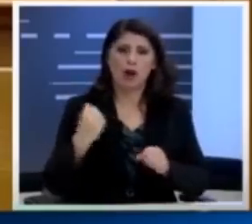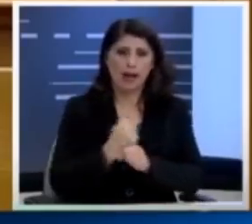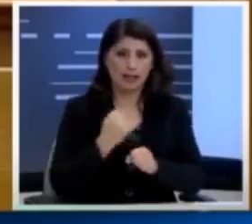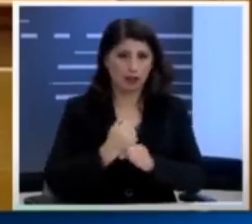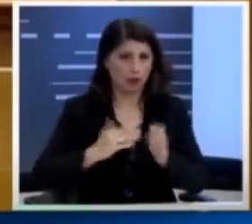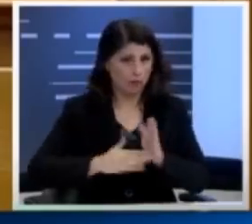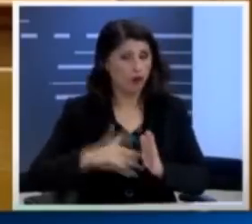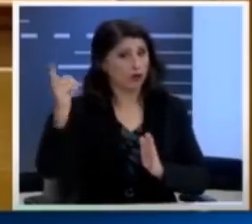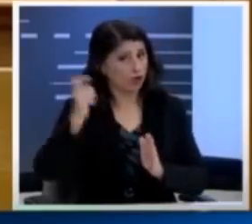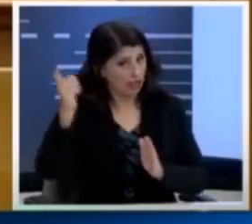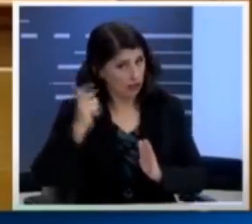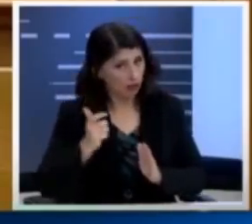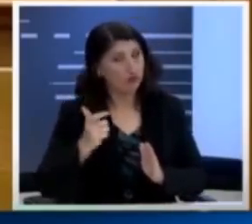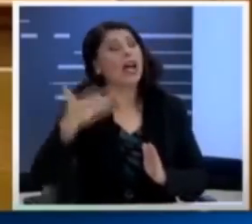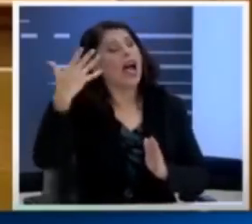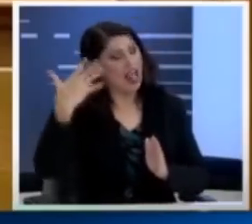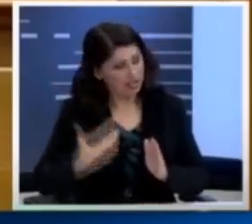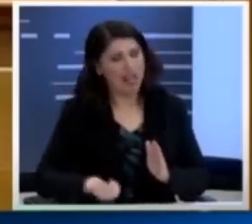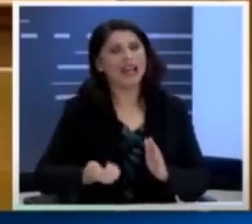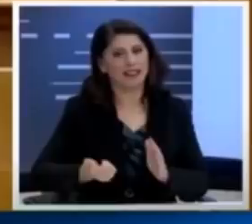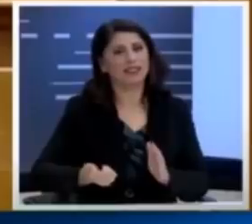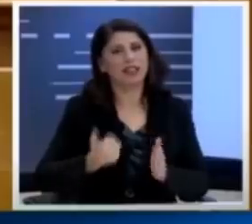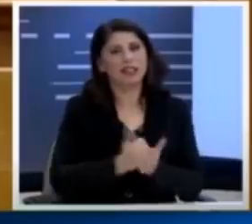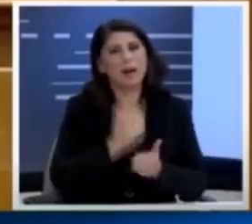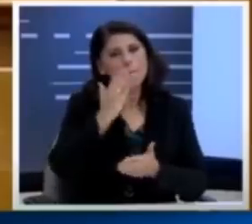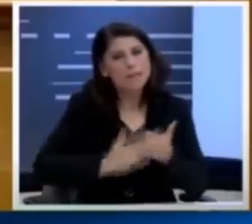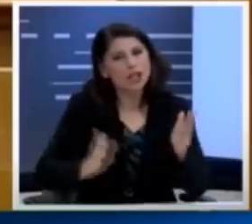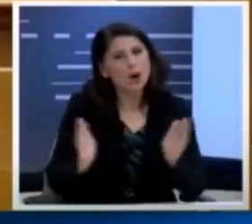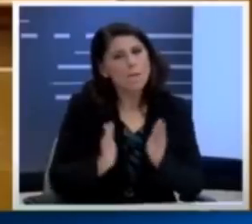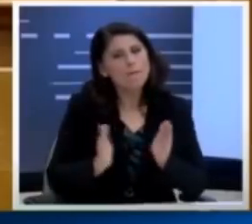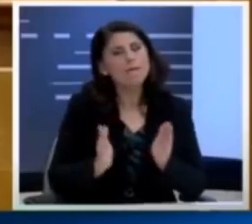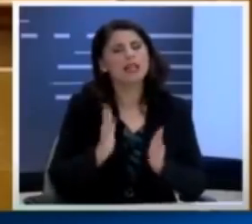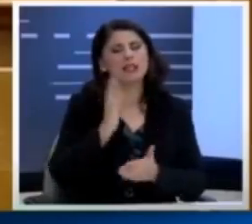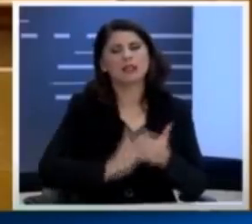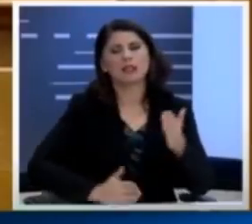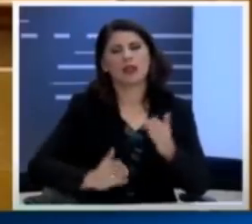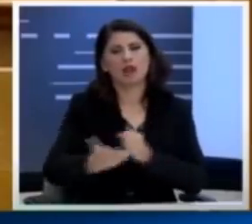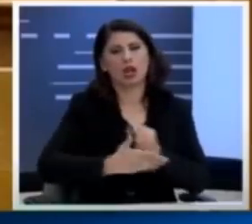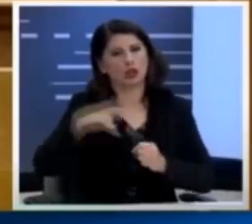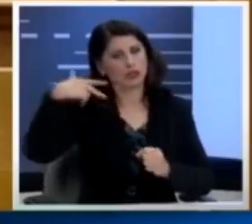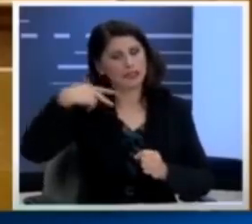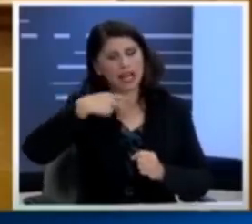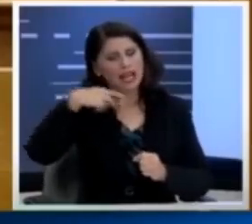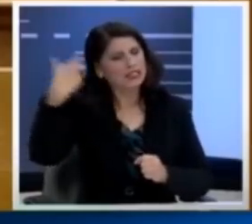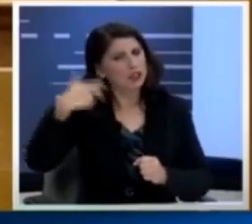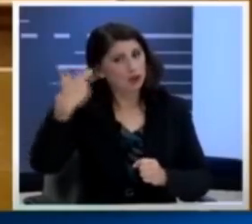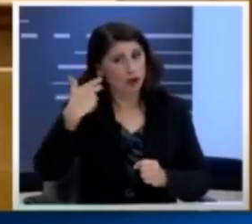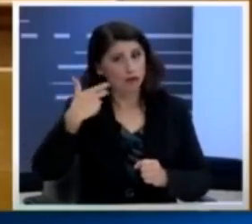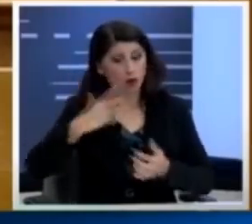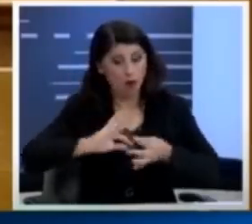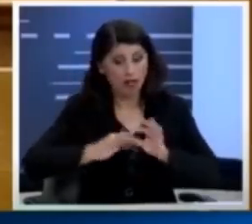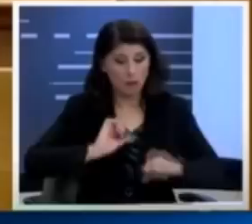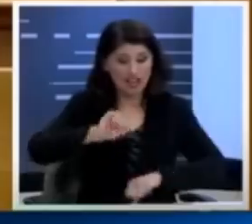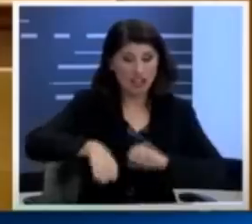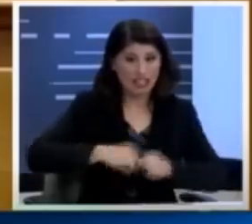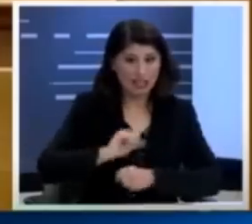εργατοϋπάλληλους, τους συνταξιούχους, θα έχετε και τους μικρομεσαίους αγρότες και κτηνοτρόφους. Το οργανωμένο τους